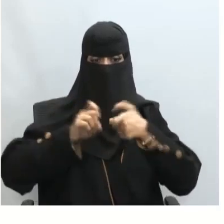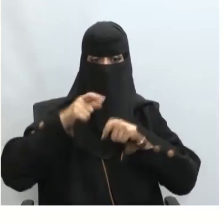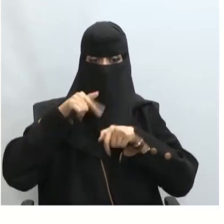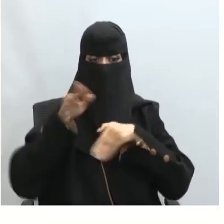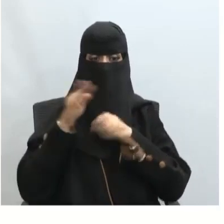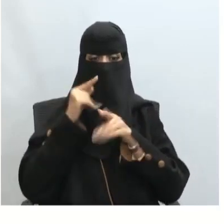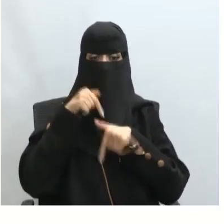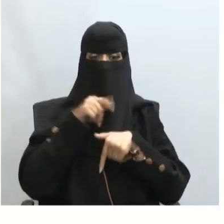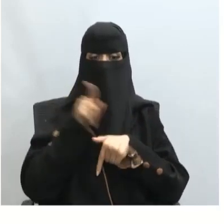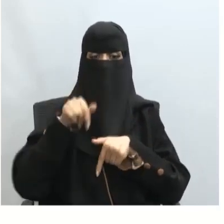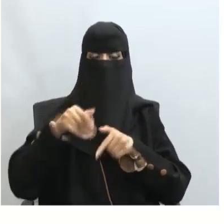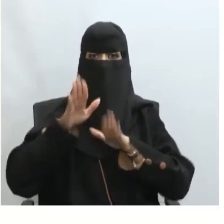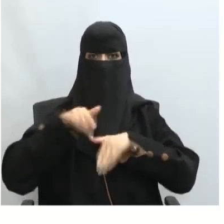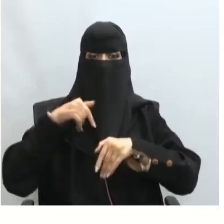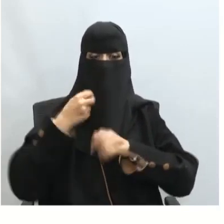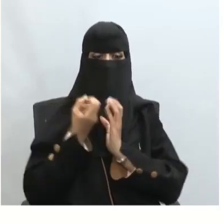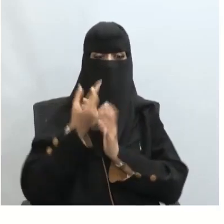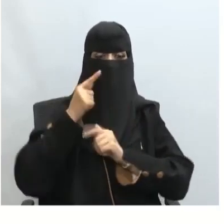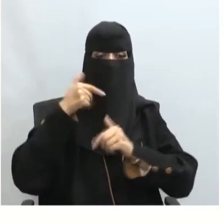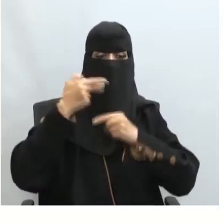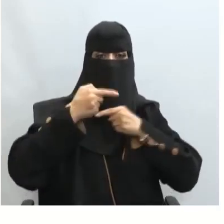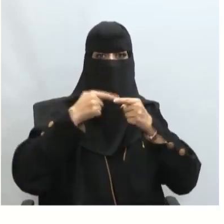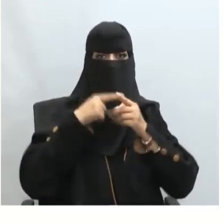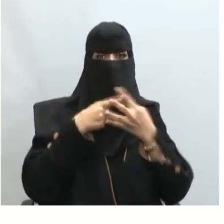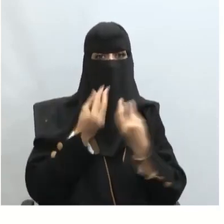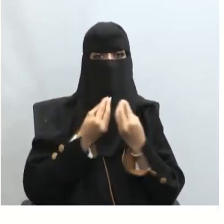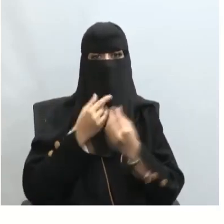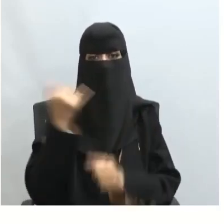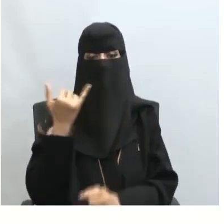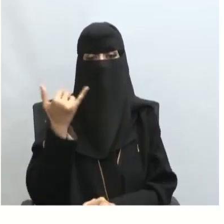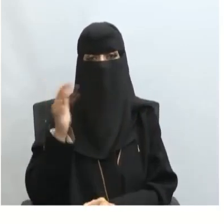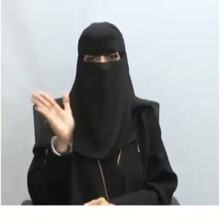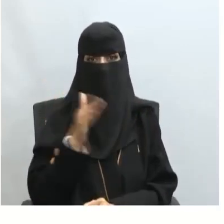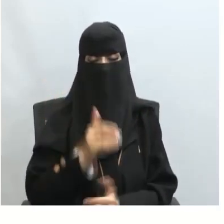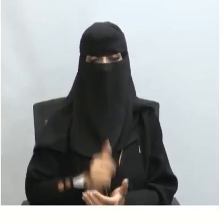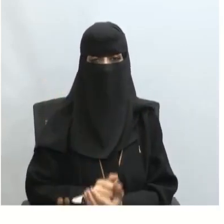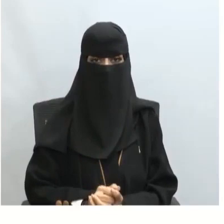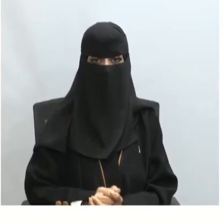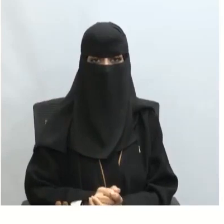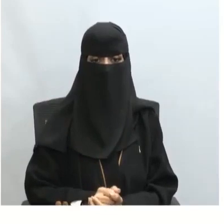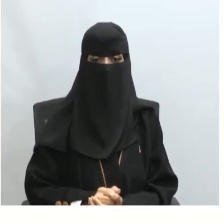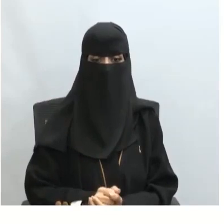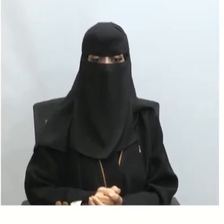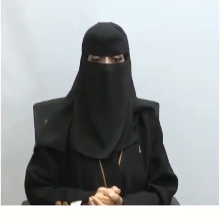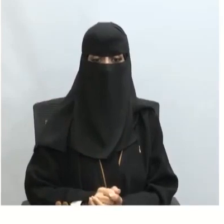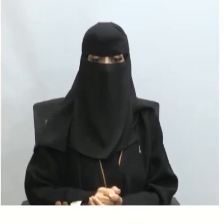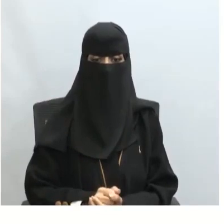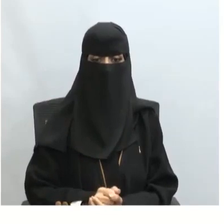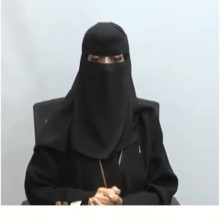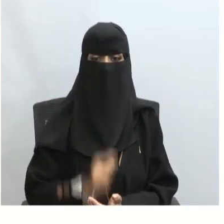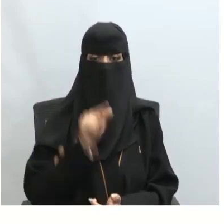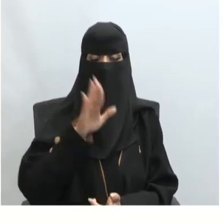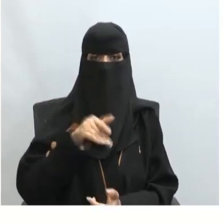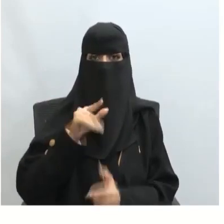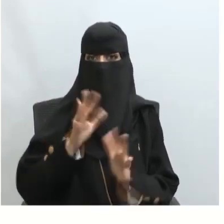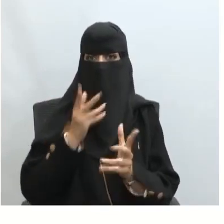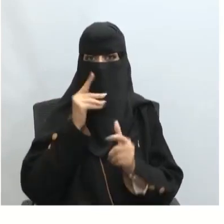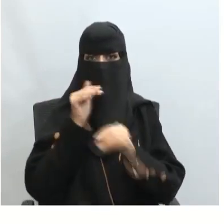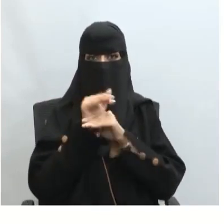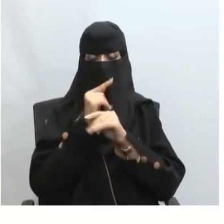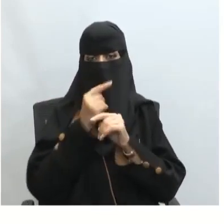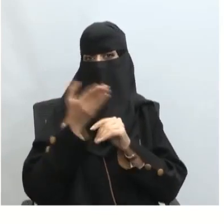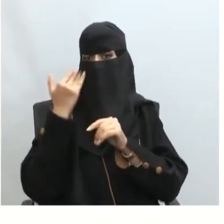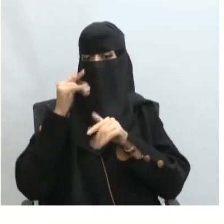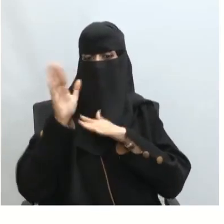للمركبات العضويه يجعل توقع النواتج هذه التفاعلات اسهل وايسر ماذا